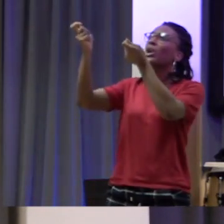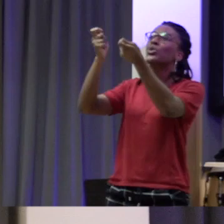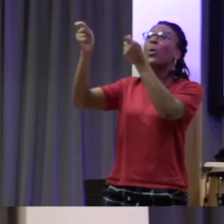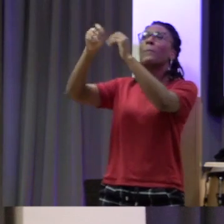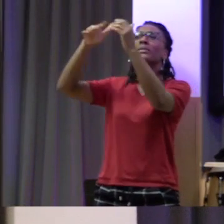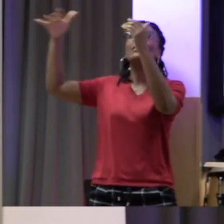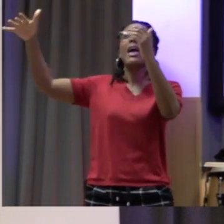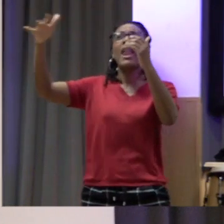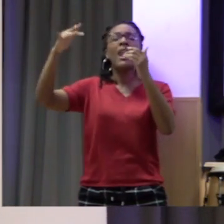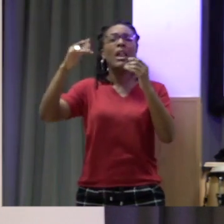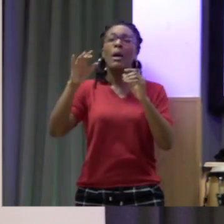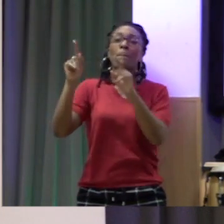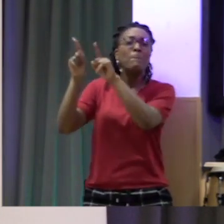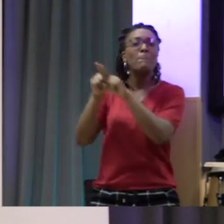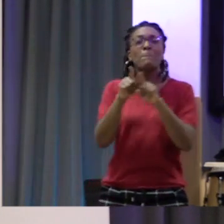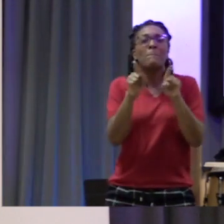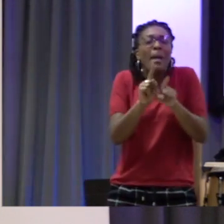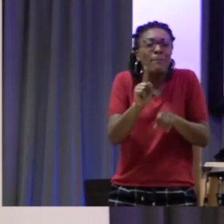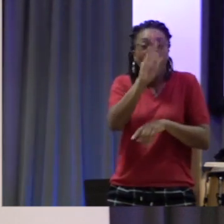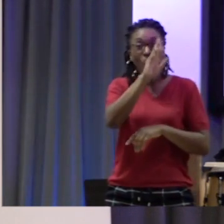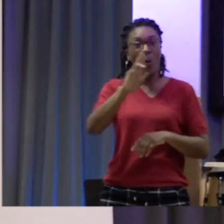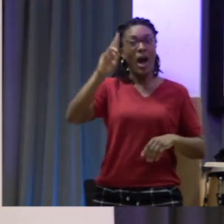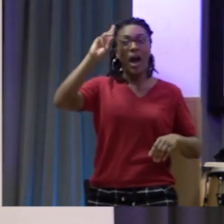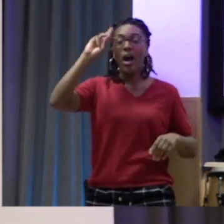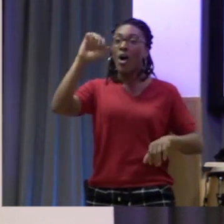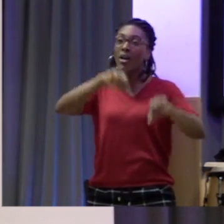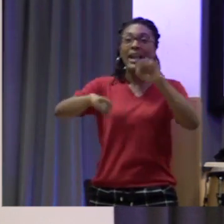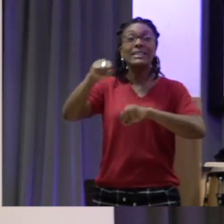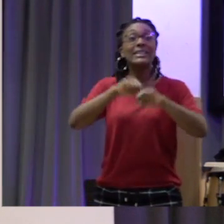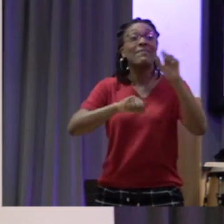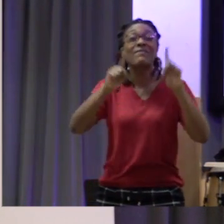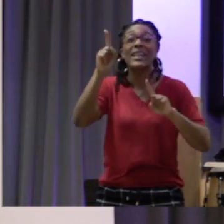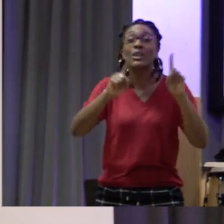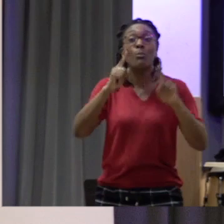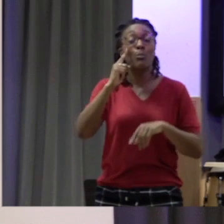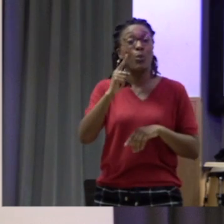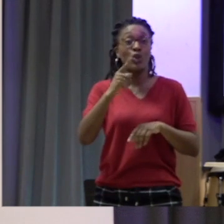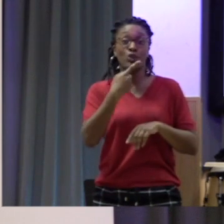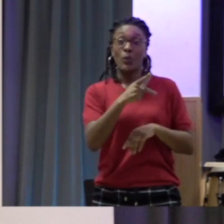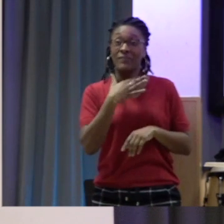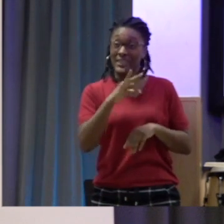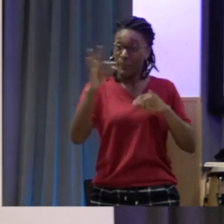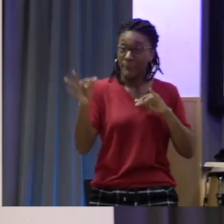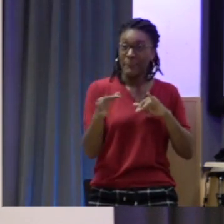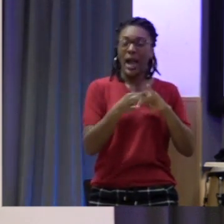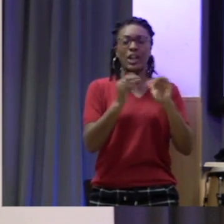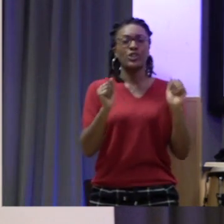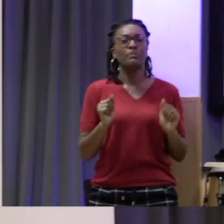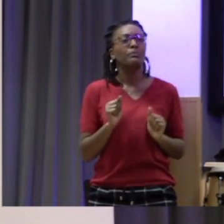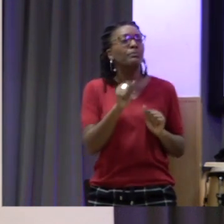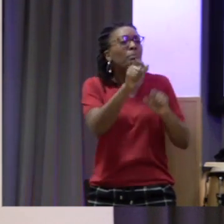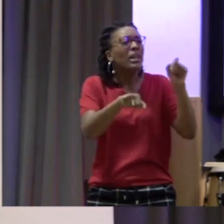est semblable à un roi qui fit des noces pour son fils. Il envoya ses